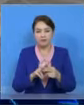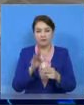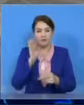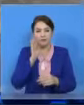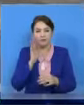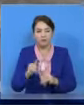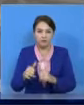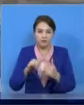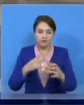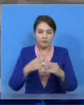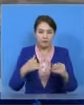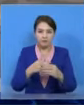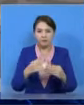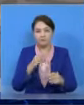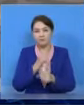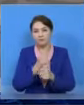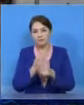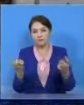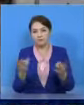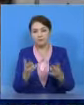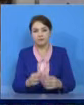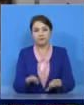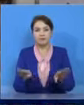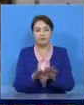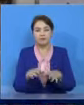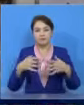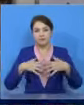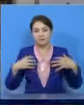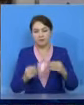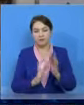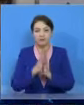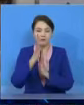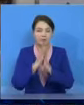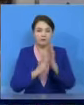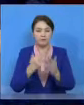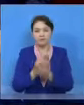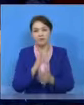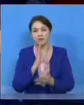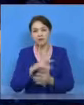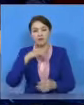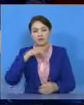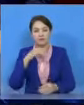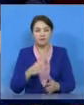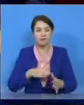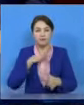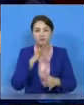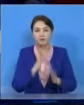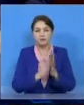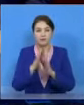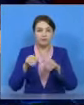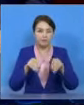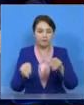суландыру жағында жұмыстануымыз керек. Сондай ақ мал азығын өсіру жұмыстары назарда болады. Көп жылдық және бір жылдық шөп